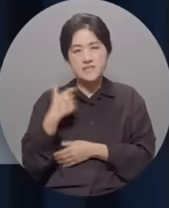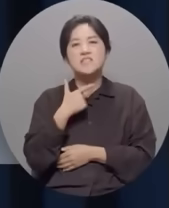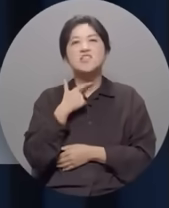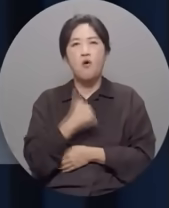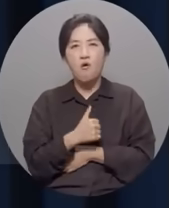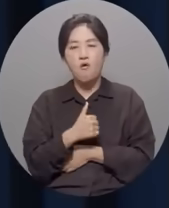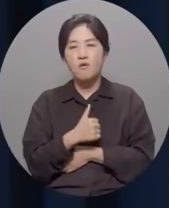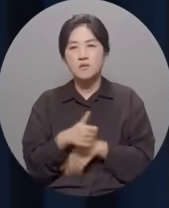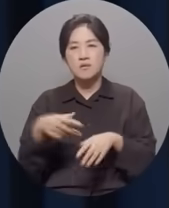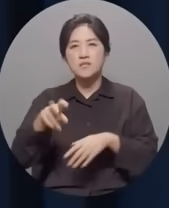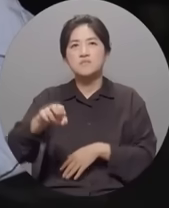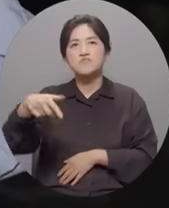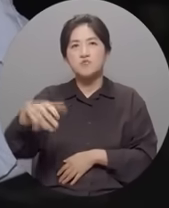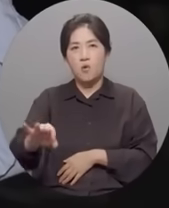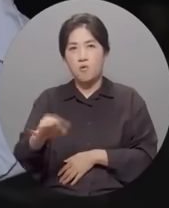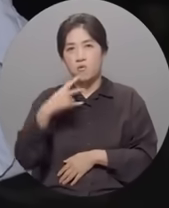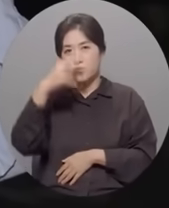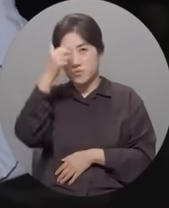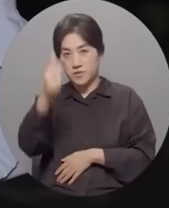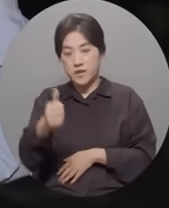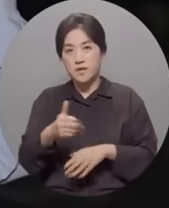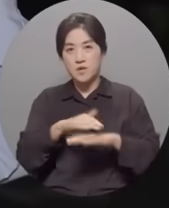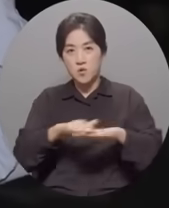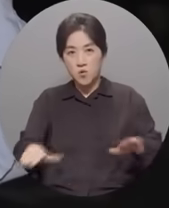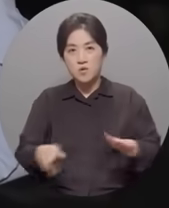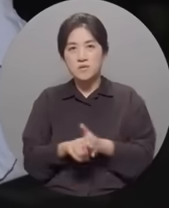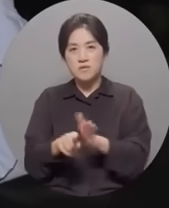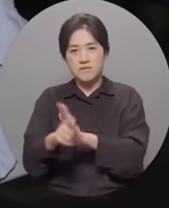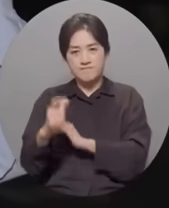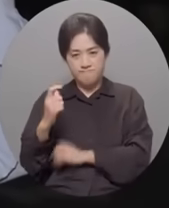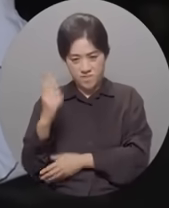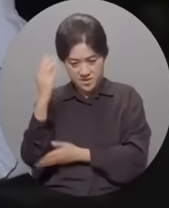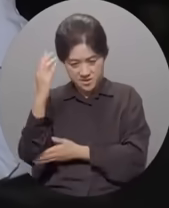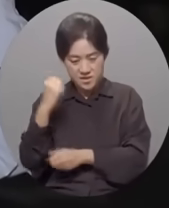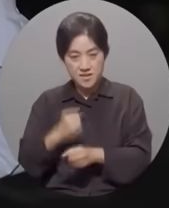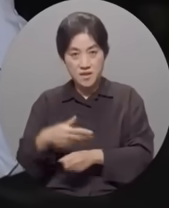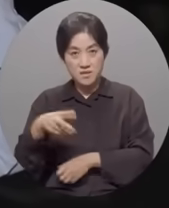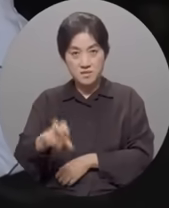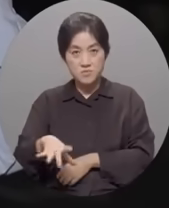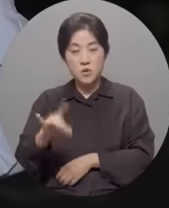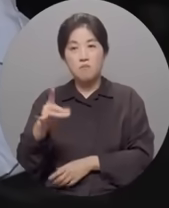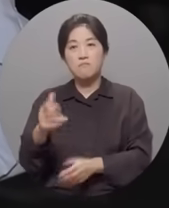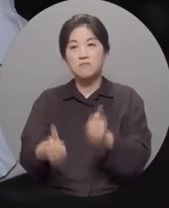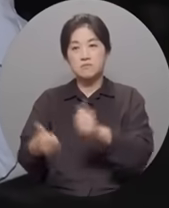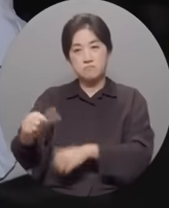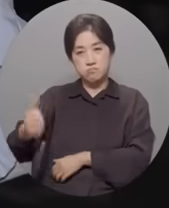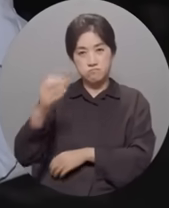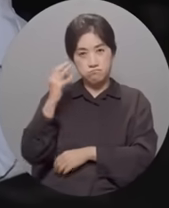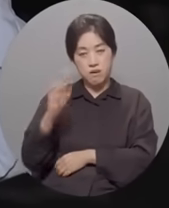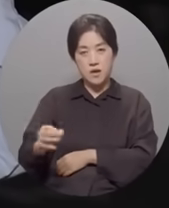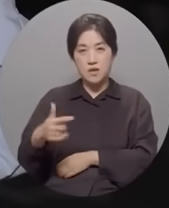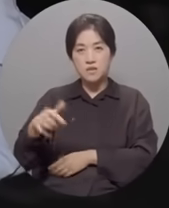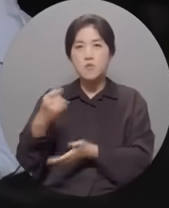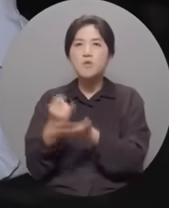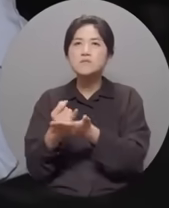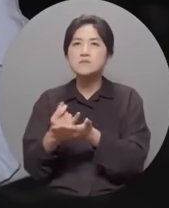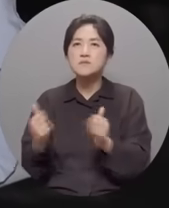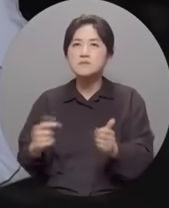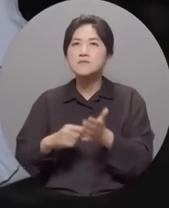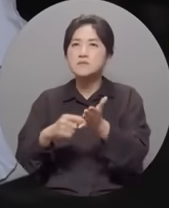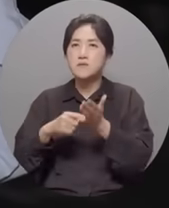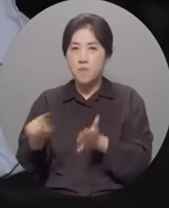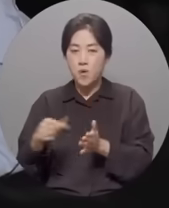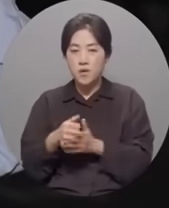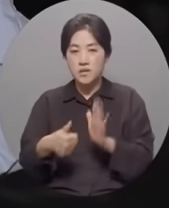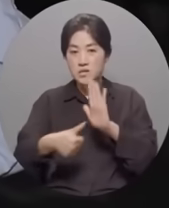이력도 주목을 받았습니다. 공정과 신뢰를 강조한 심 총장의 첫 시험 때는 김여사 사건 처분입니다. 특히